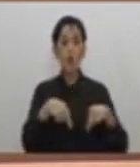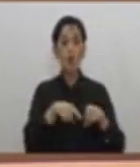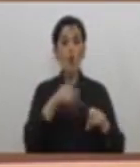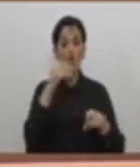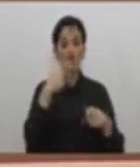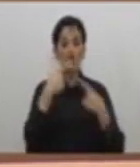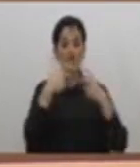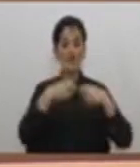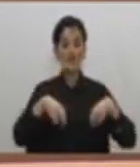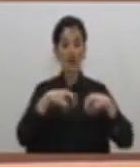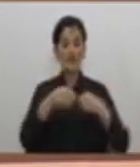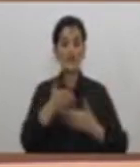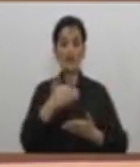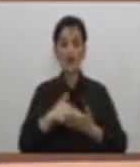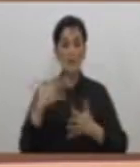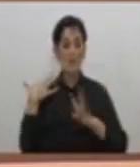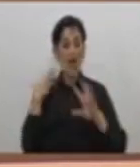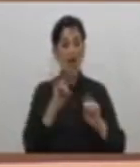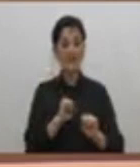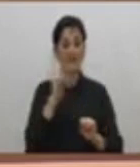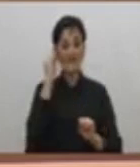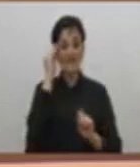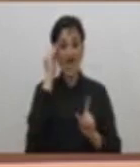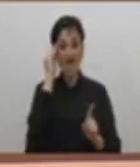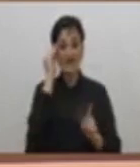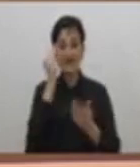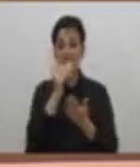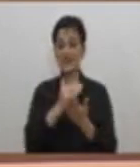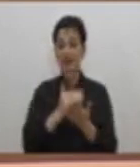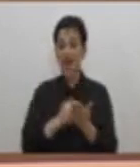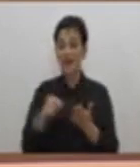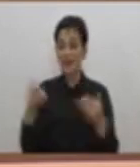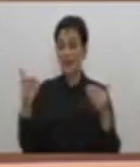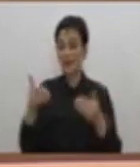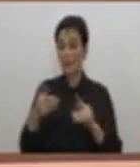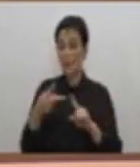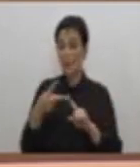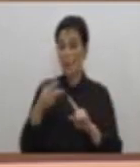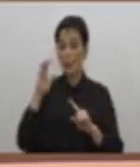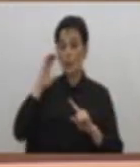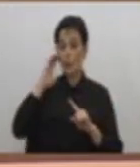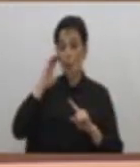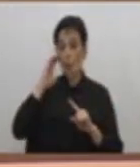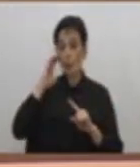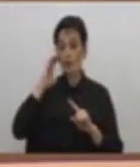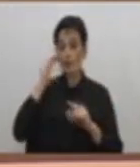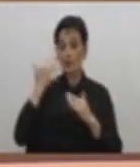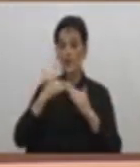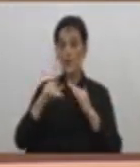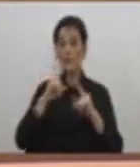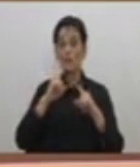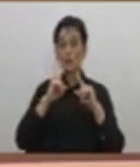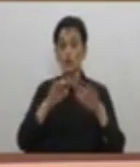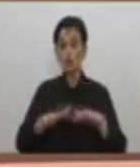შემდეგ მხარდაჭერილი ვერსია რეგლამენტის თანახმად მეორე მოსმენით განსახილველად გადმოეგზავნა პლენარულ